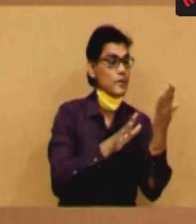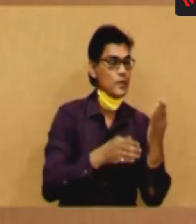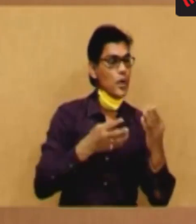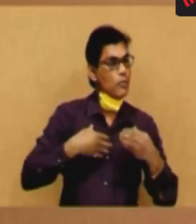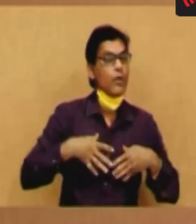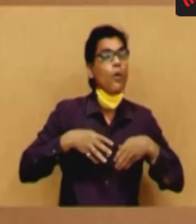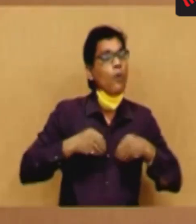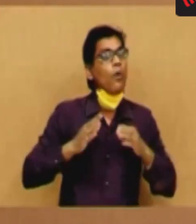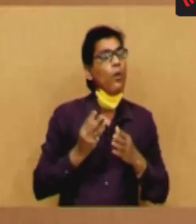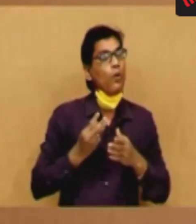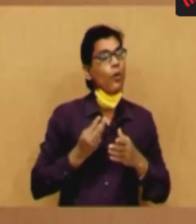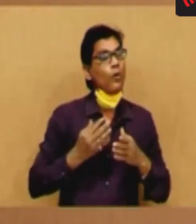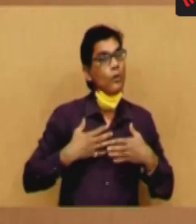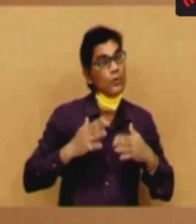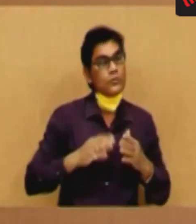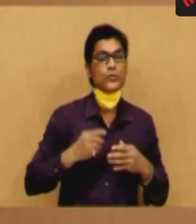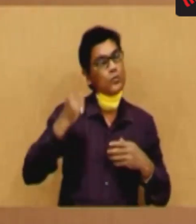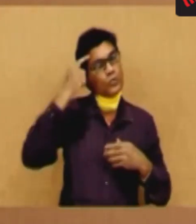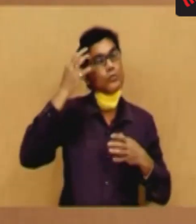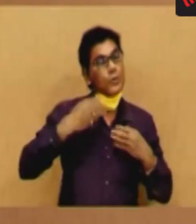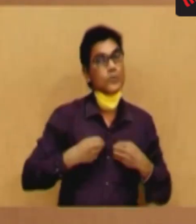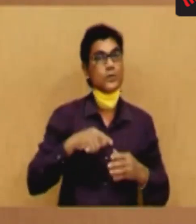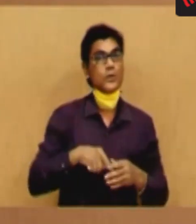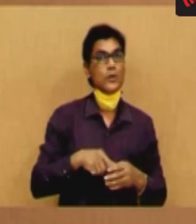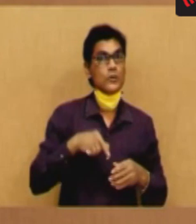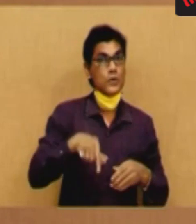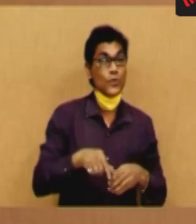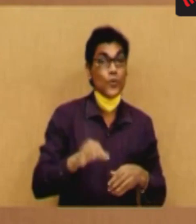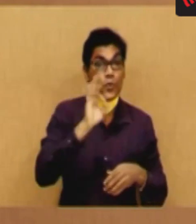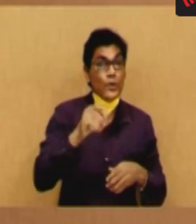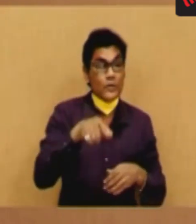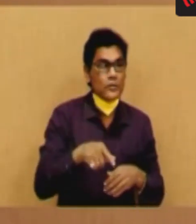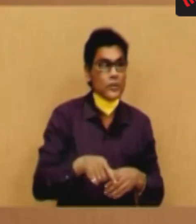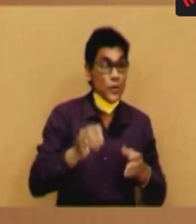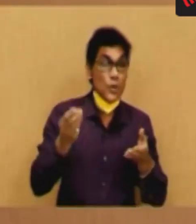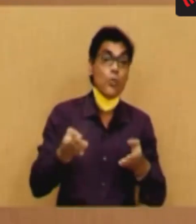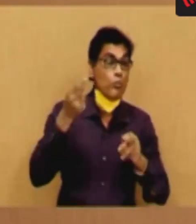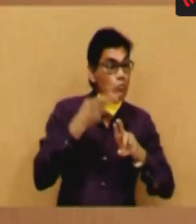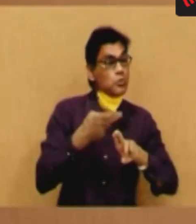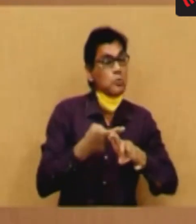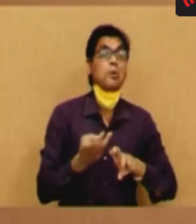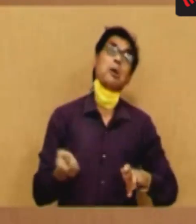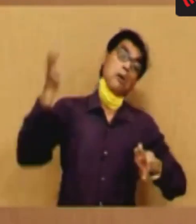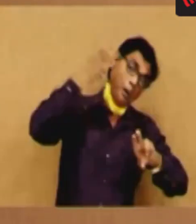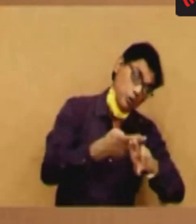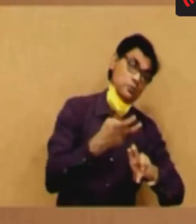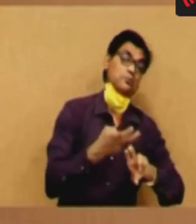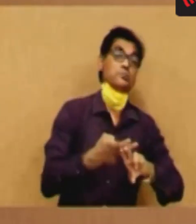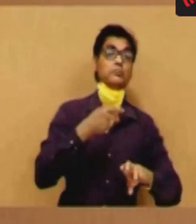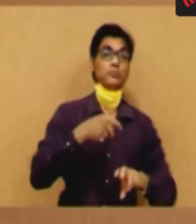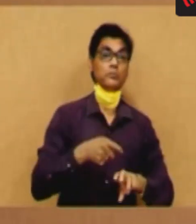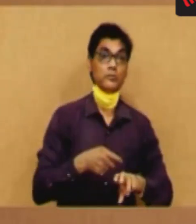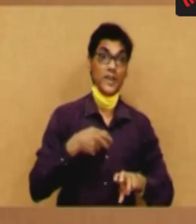ଆଶଙ୍କା ବି ଆମେ ସମସ୍ତେ ଅନୁଭବ କରୁଛେ ଏଇଟା ଯେଉଁ କହନ୍ତି ଆମ ଓଡ଼ିଆ ଭାଷାରେ ବୋଝ ଉପରେ ନଳିତା ବିଡ଼ା ସେଇଭଳିଆ ଗୋଟିଏ ଜିନିଷ